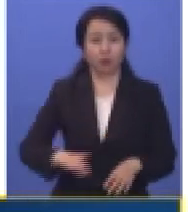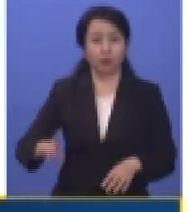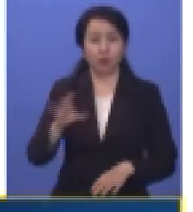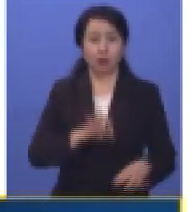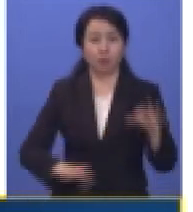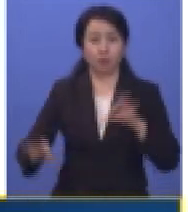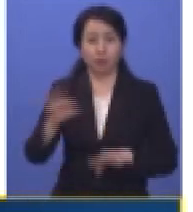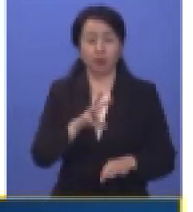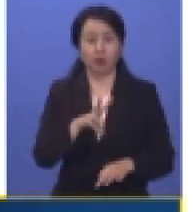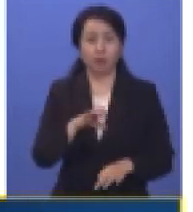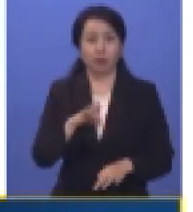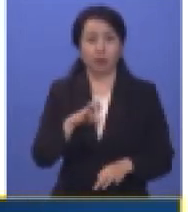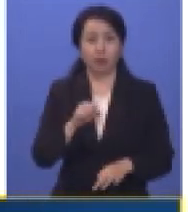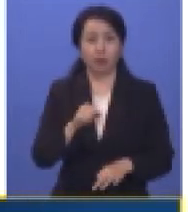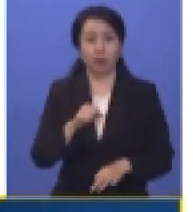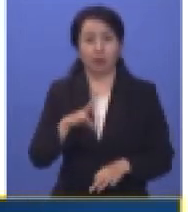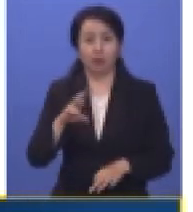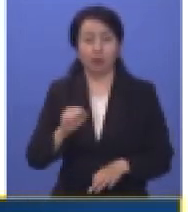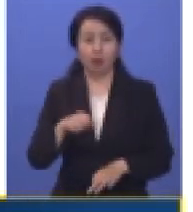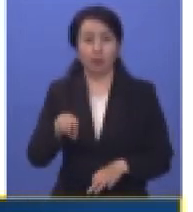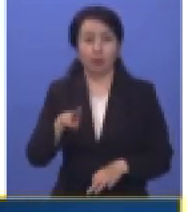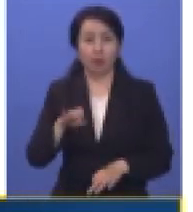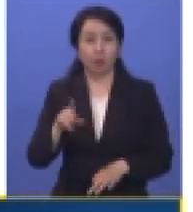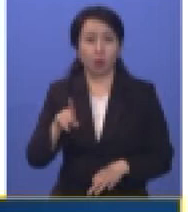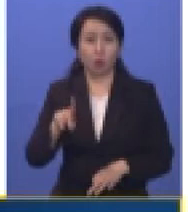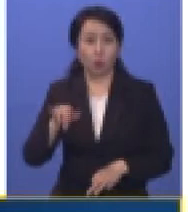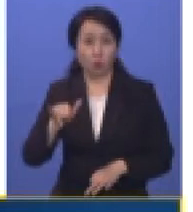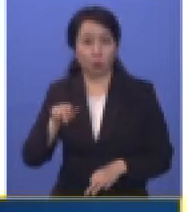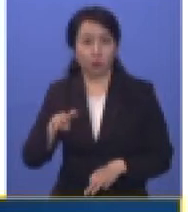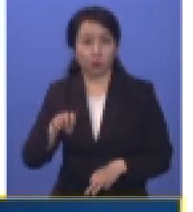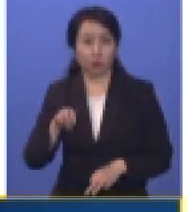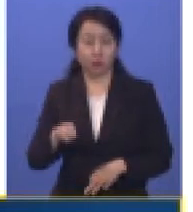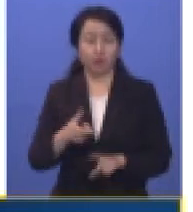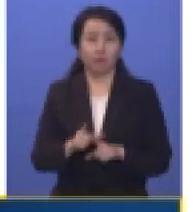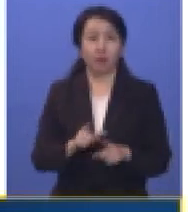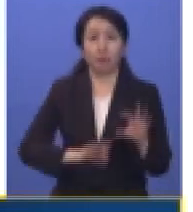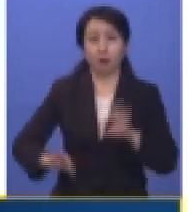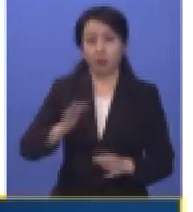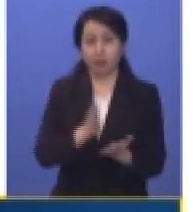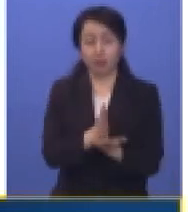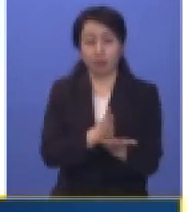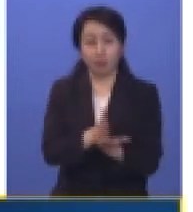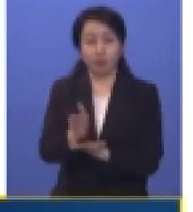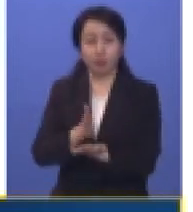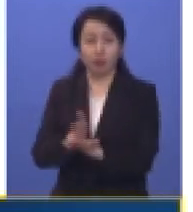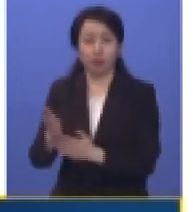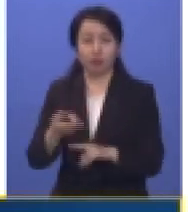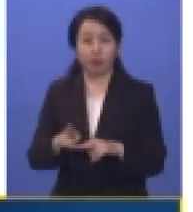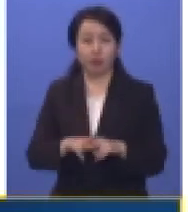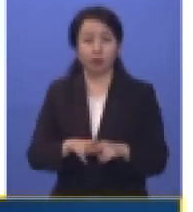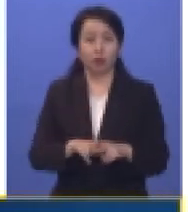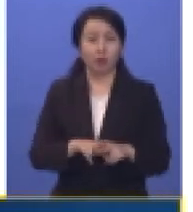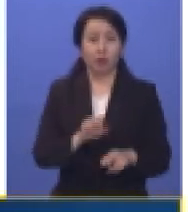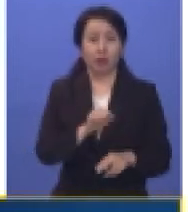проект «Мәдениетте ана, мәдениетте ут». В рамках этого проекта есть несколько направлений, одним из которых является